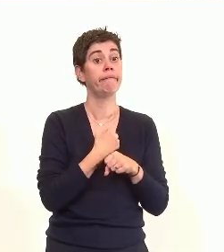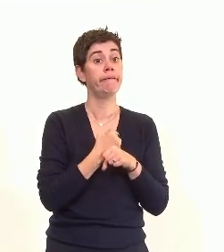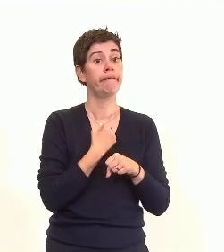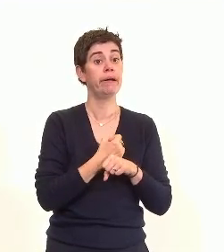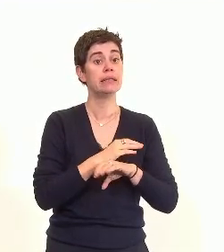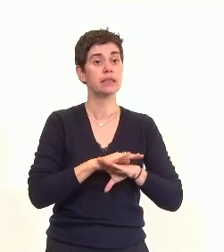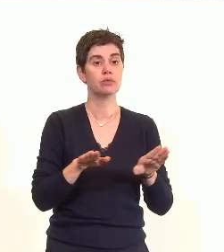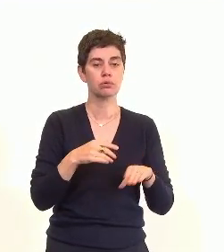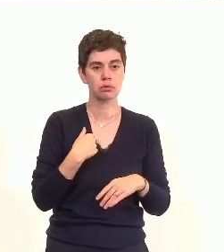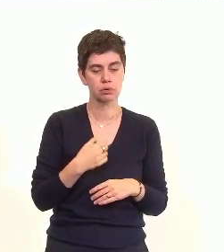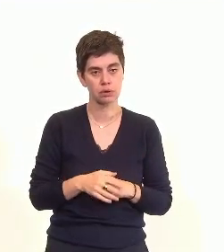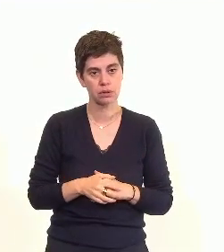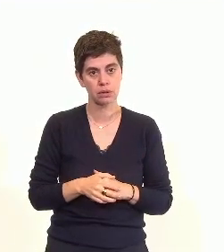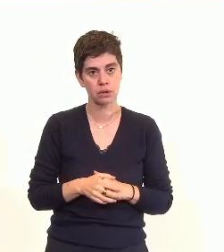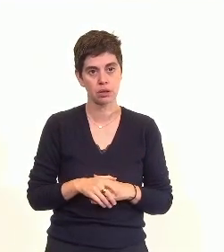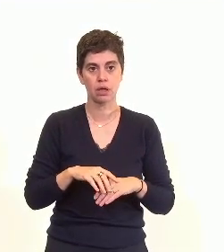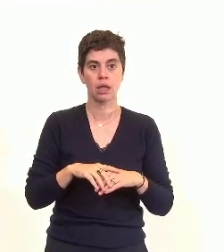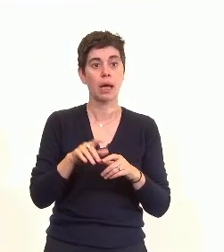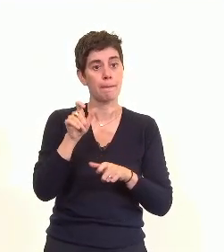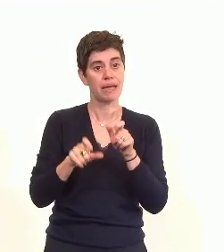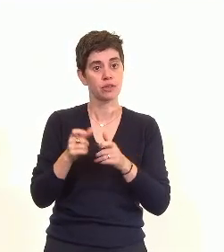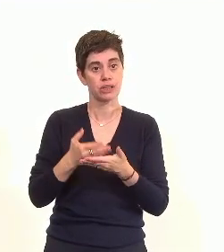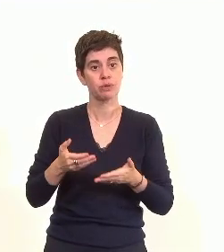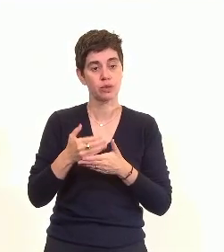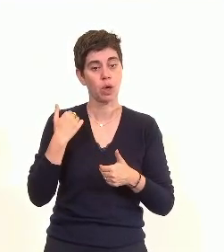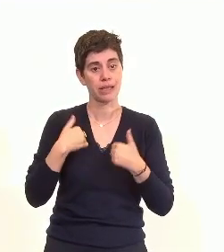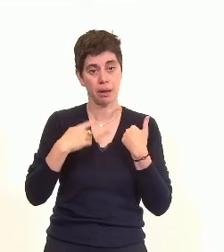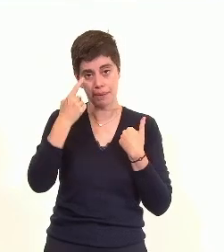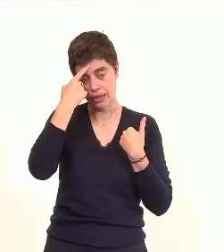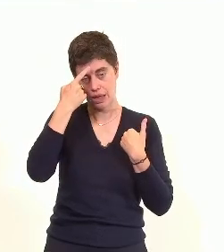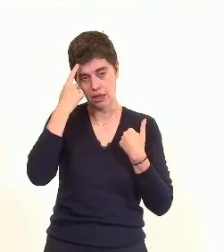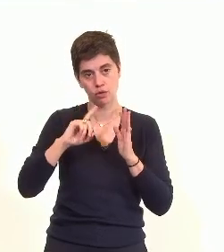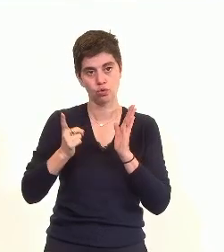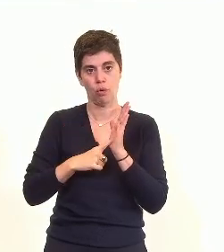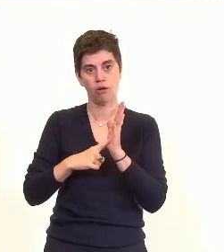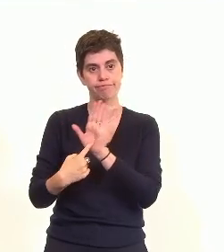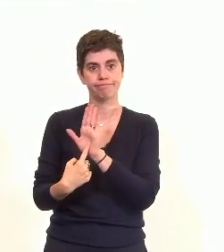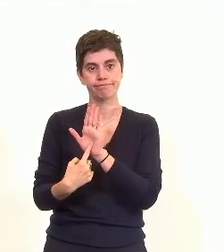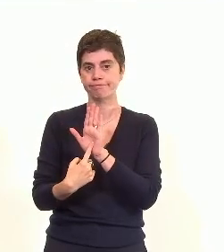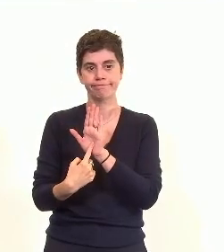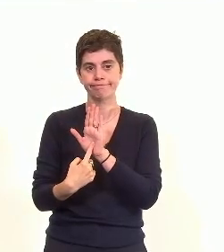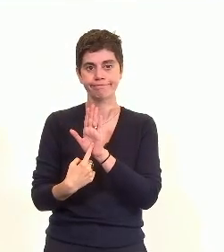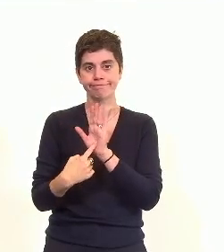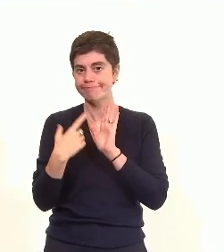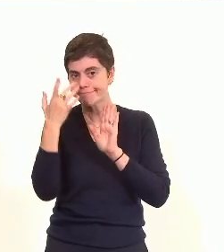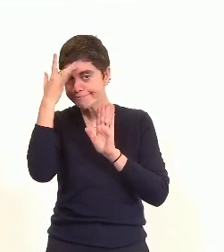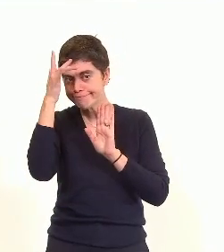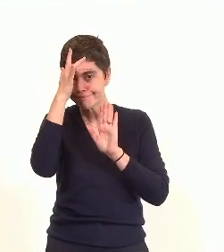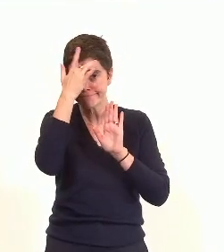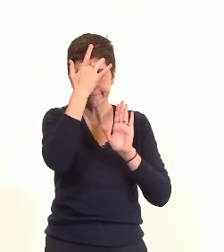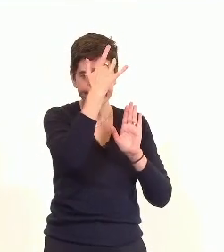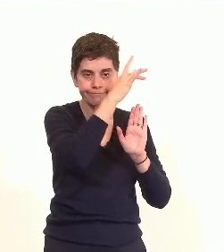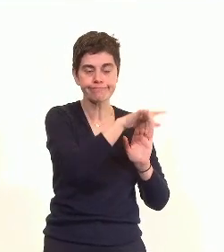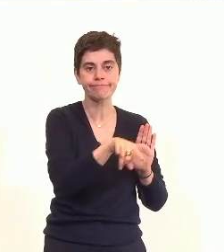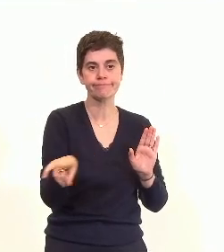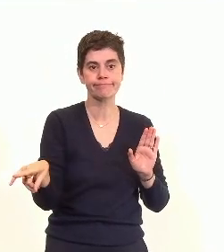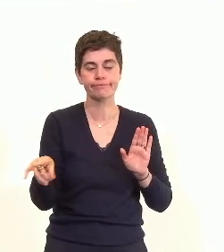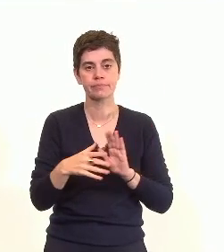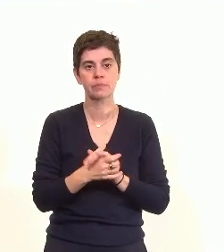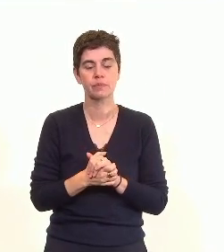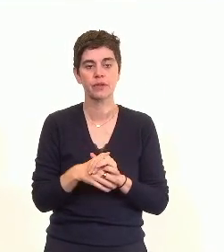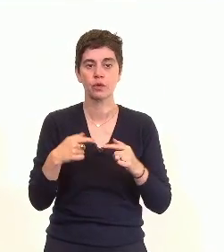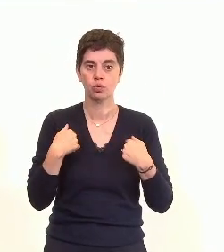Après avoir développé le guide et le serious game, les personnes qui ont travaillé sur le droit de vote étaient